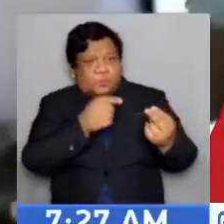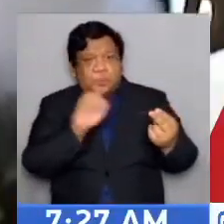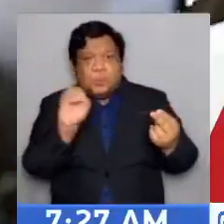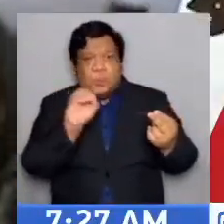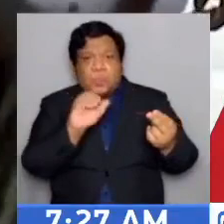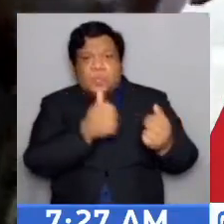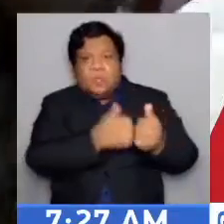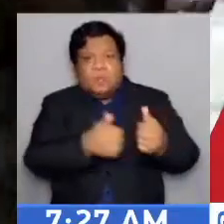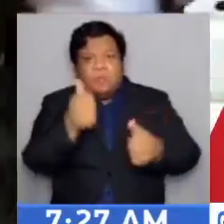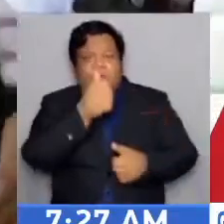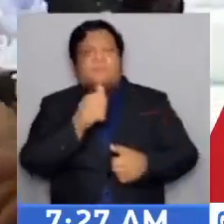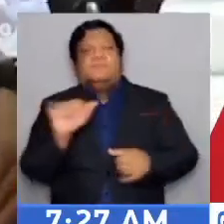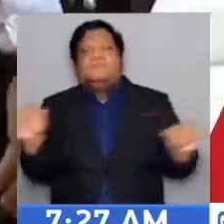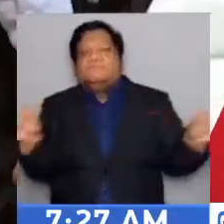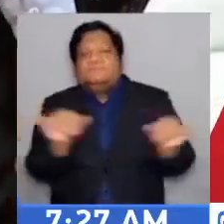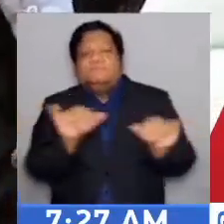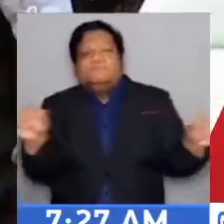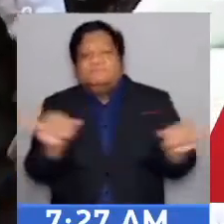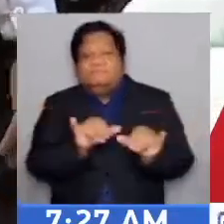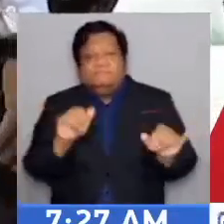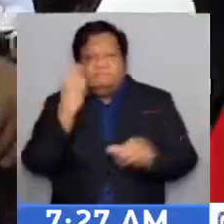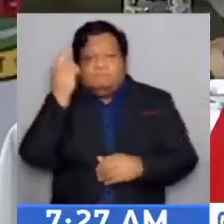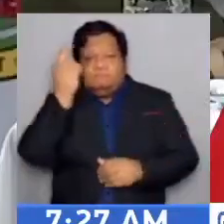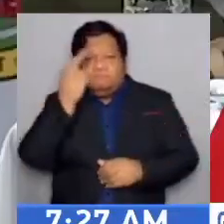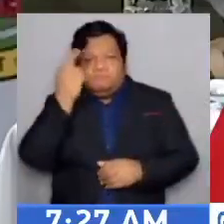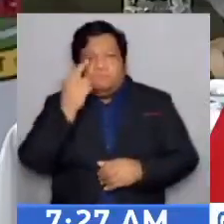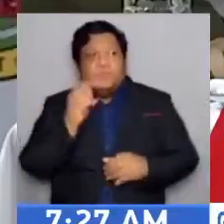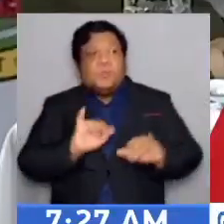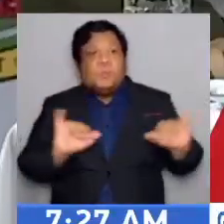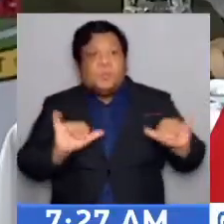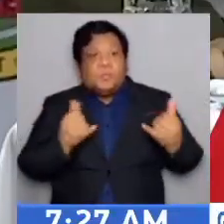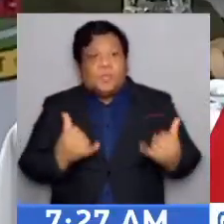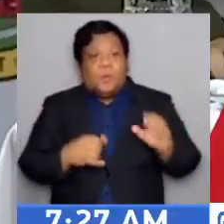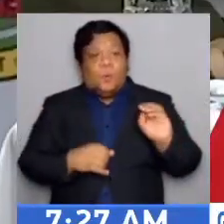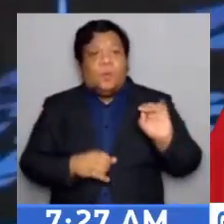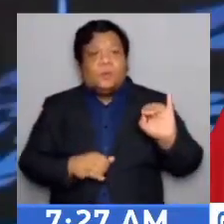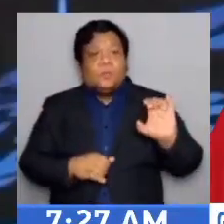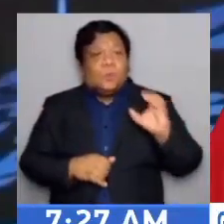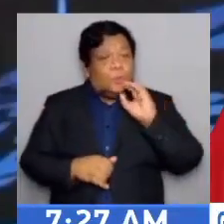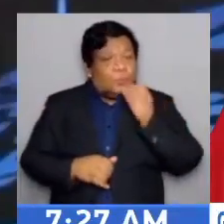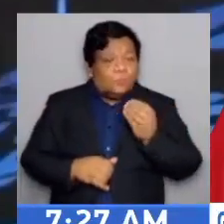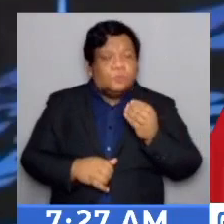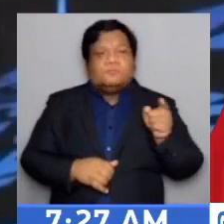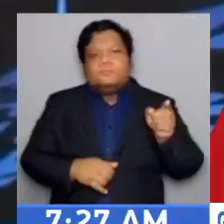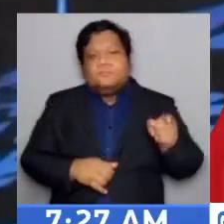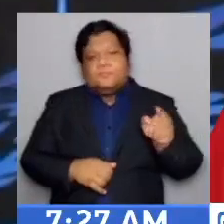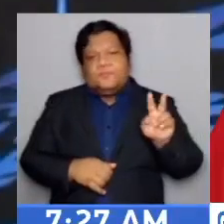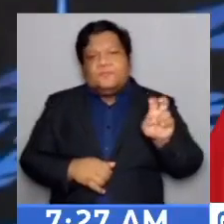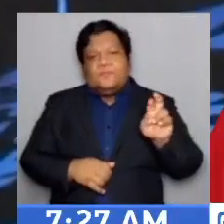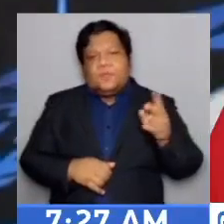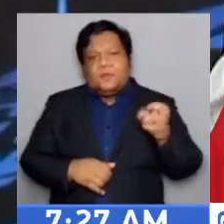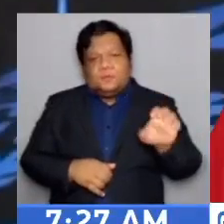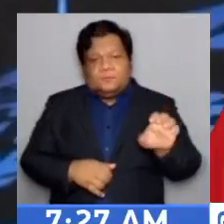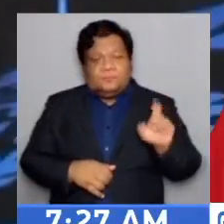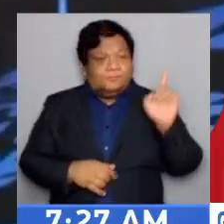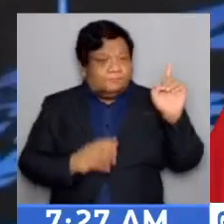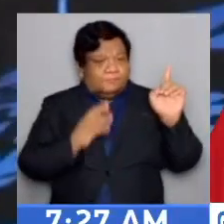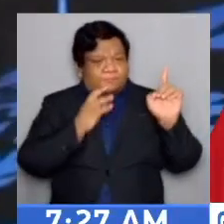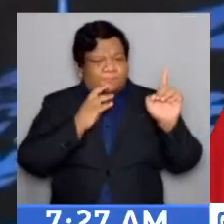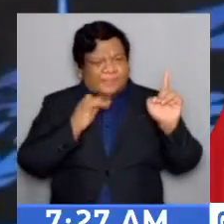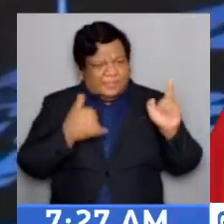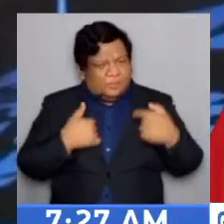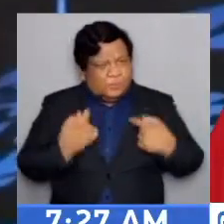Health. Sa ngayon, si Undersecretary Maria Rosario Vergere ang officer in charge ng kagawaran. That is what I am trying to do. So that